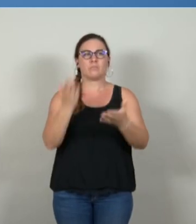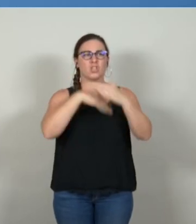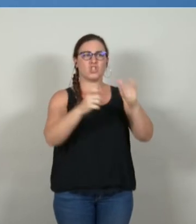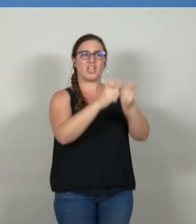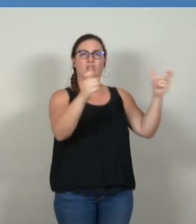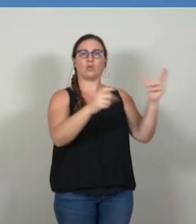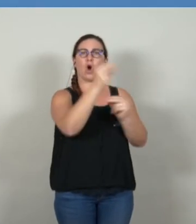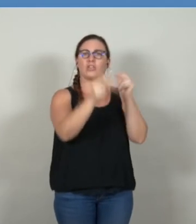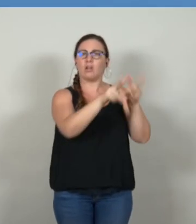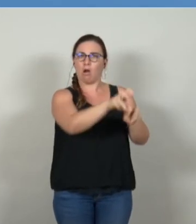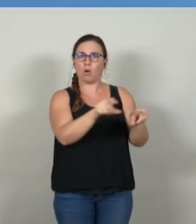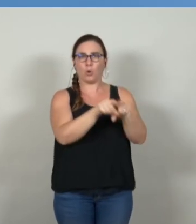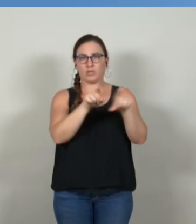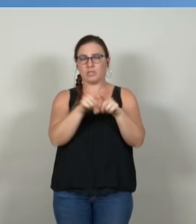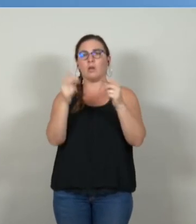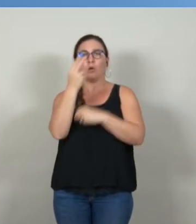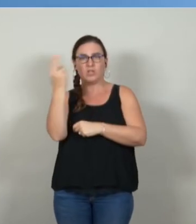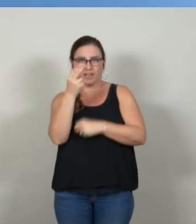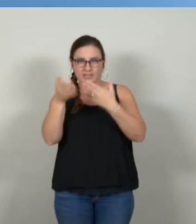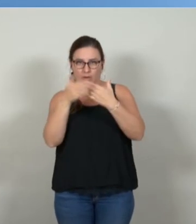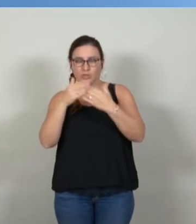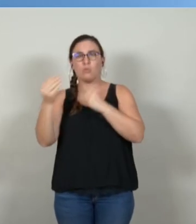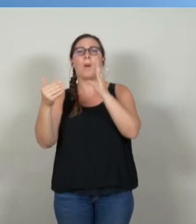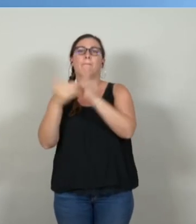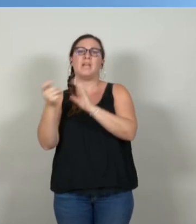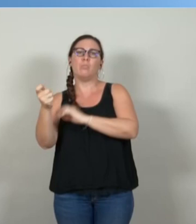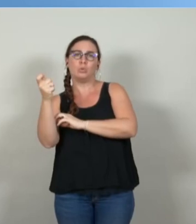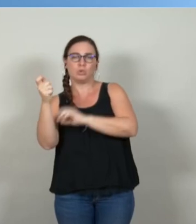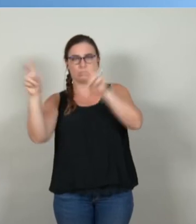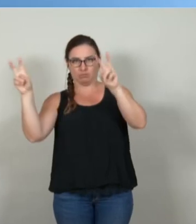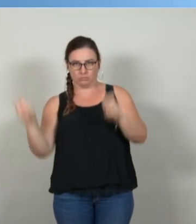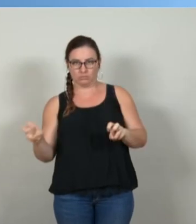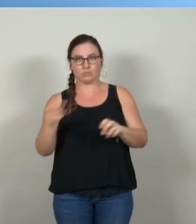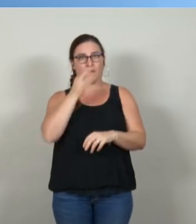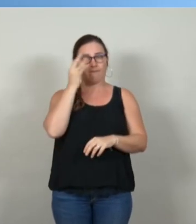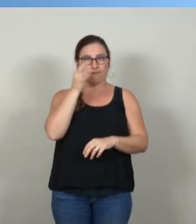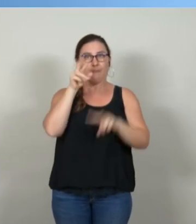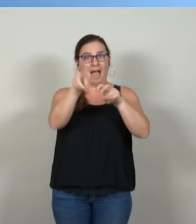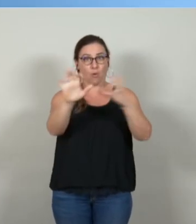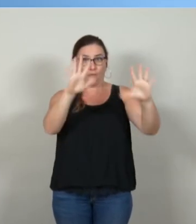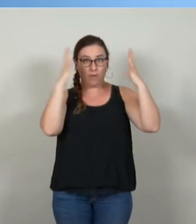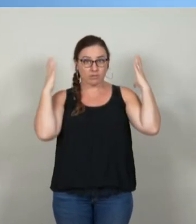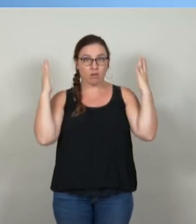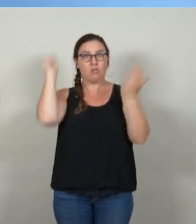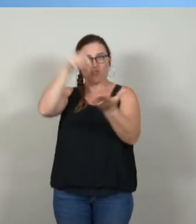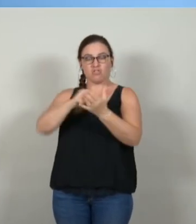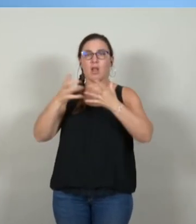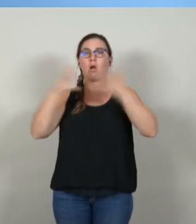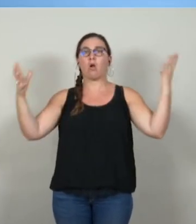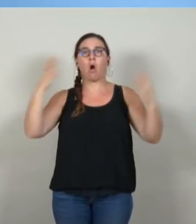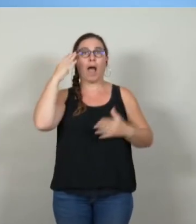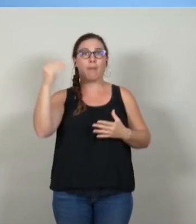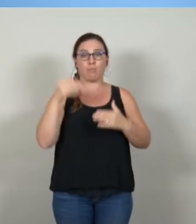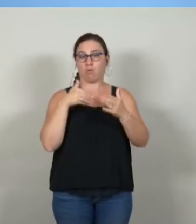mais aussi dans les jardins détaillés et les 1000 pouces l'installation d'une nouvelle ferme urbaine en agroforesterie à grande Alpes d'ici la fin de